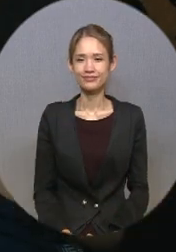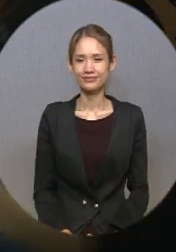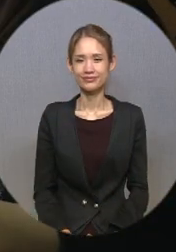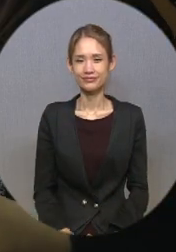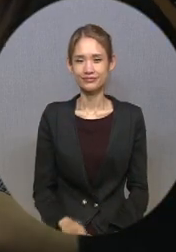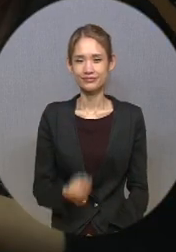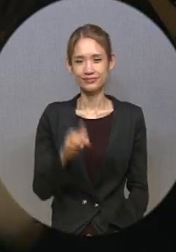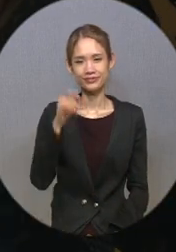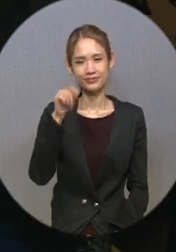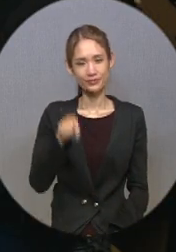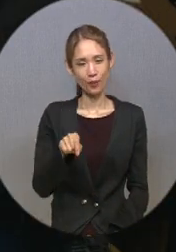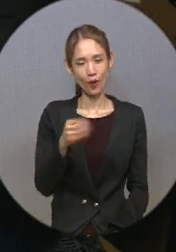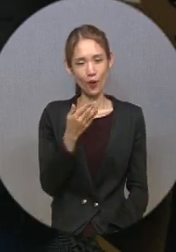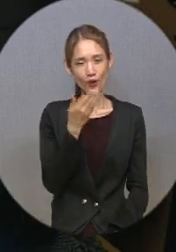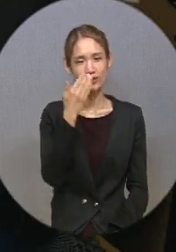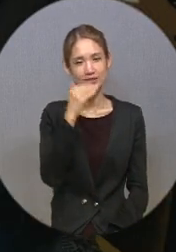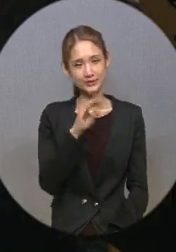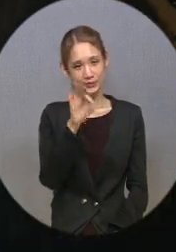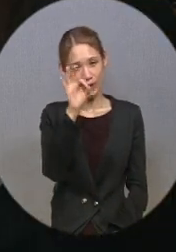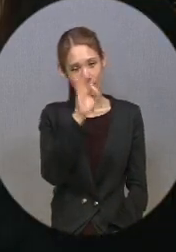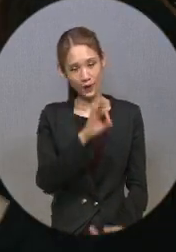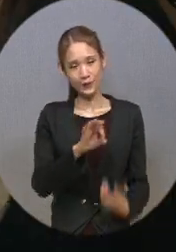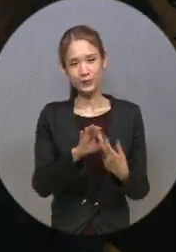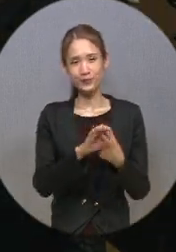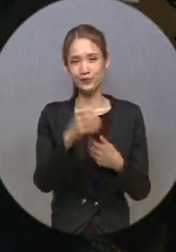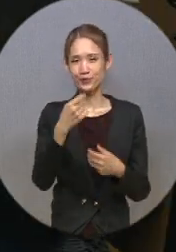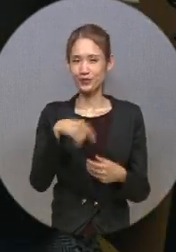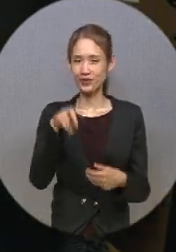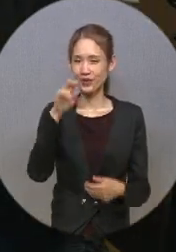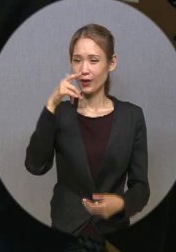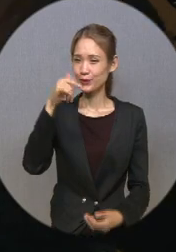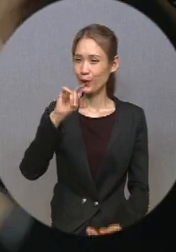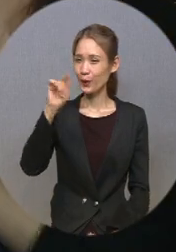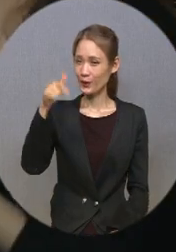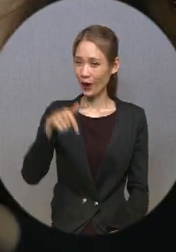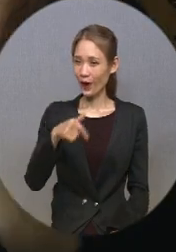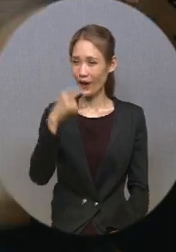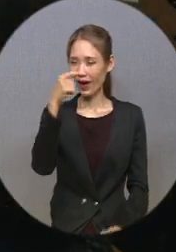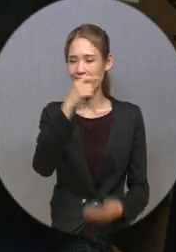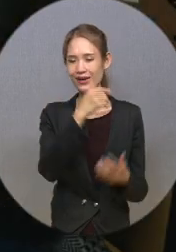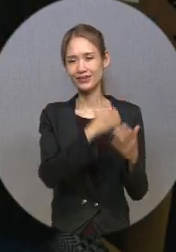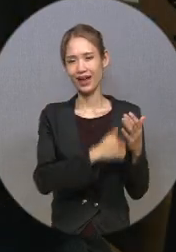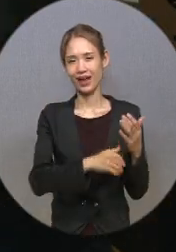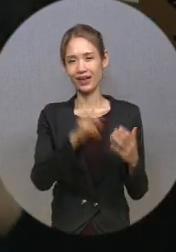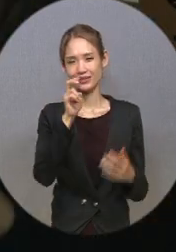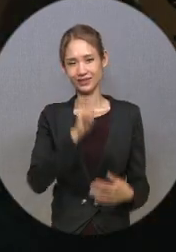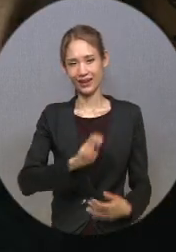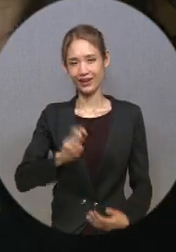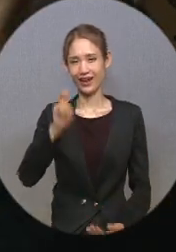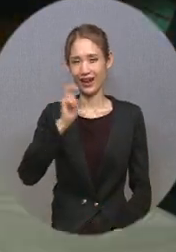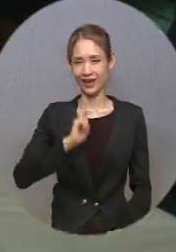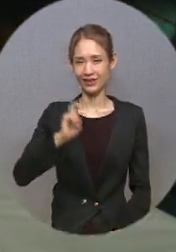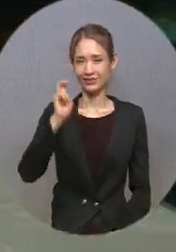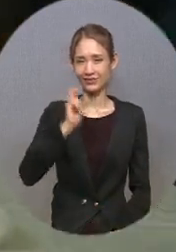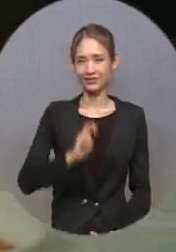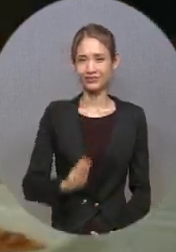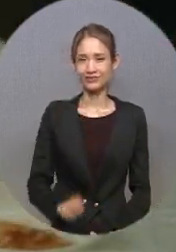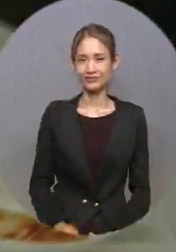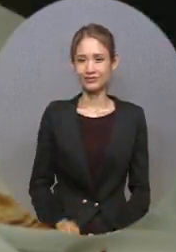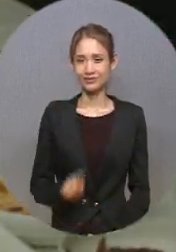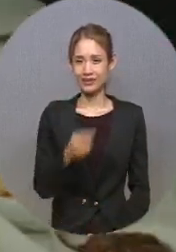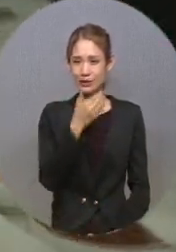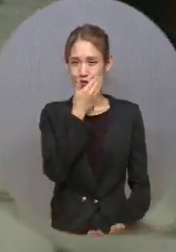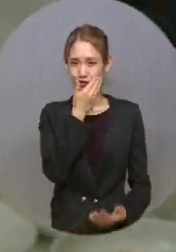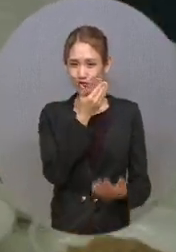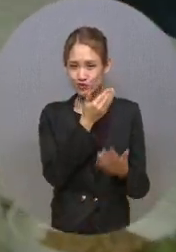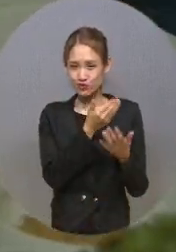멸치 한번 먹으면 족적 한번 남겨야지. 이게 메인이에요, 메인.